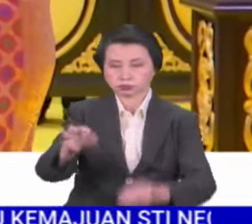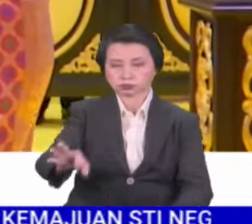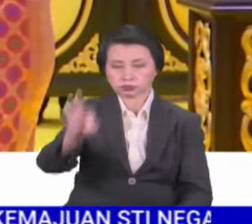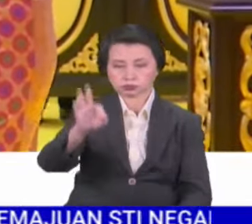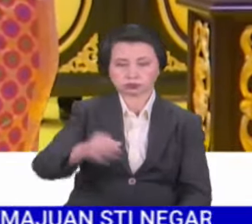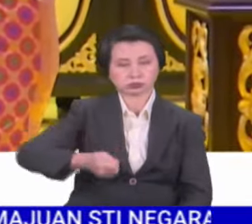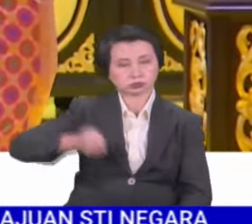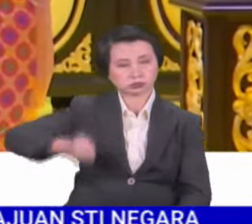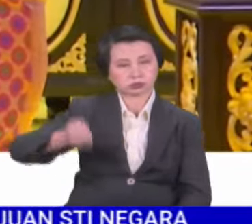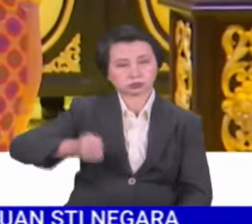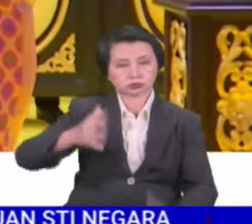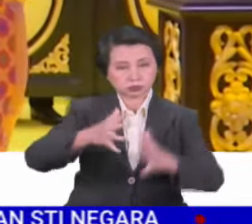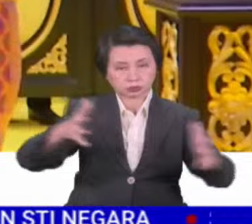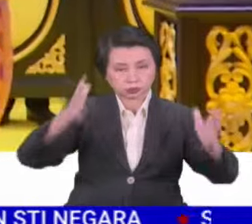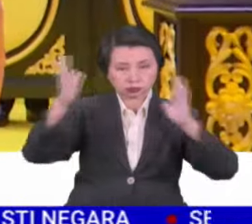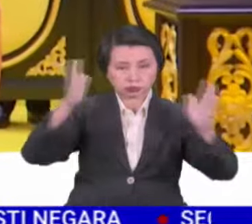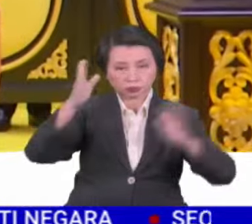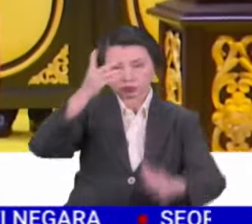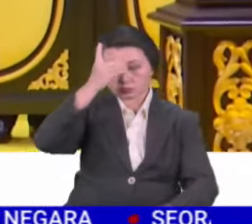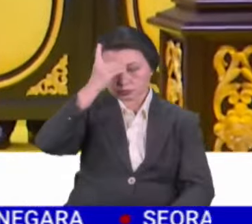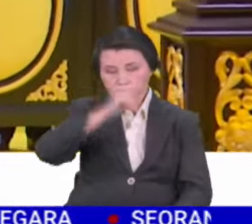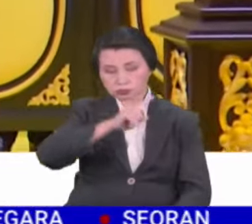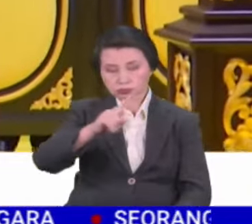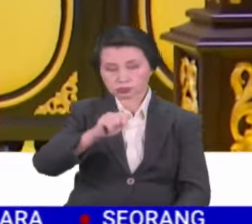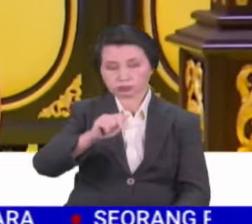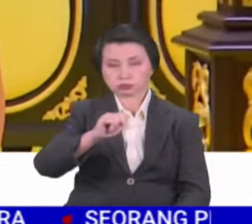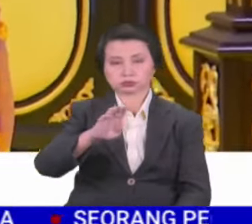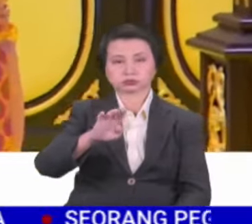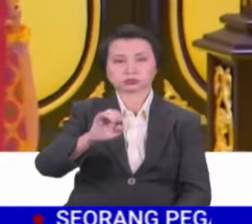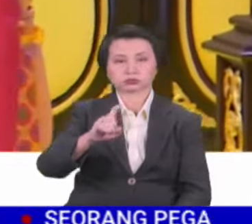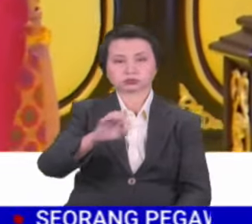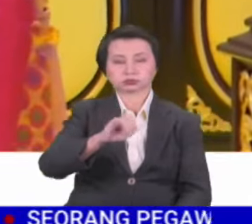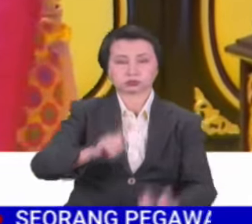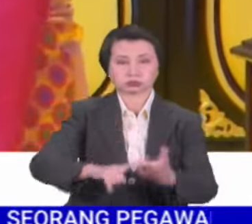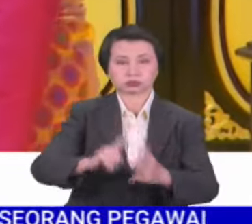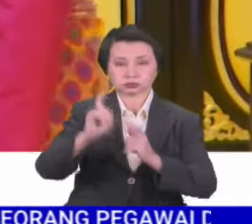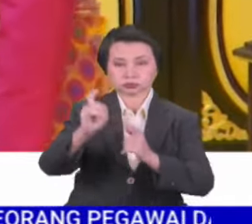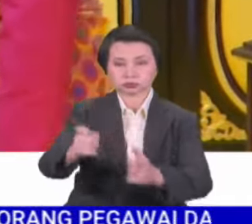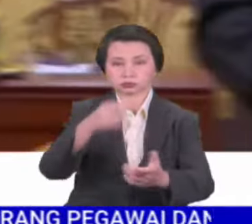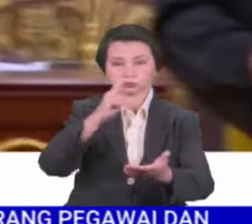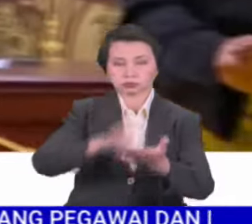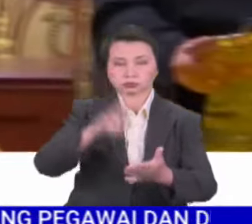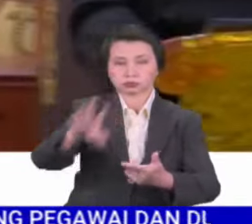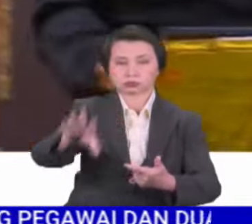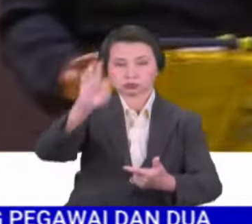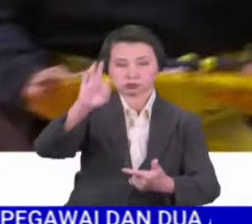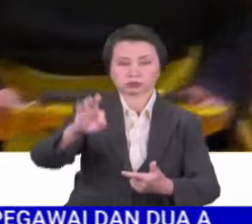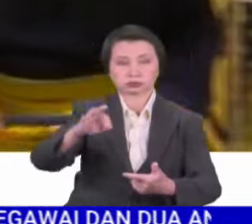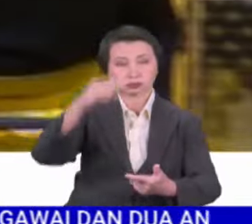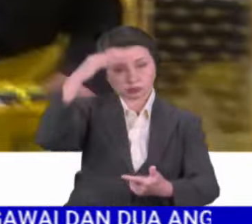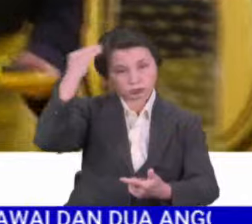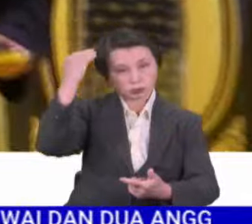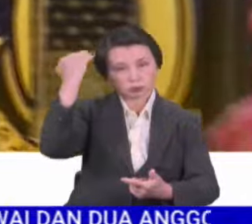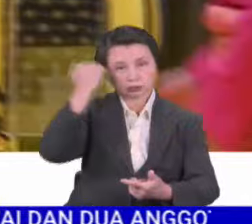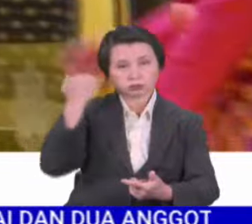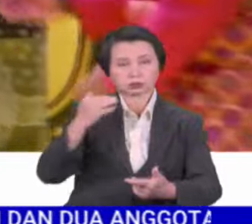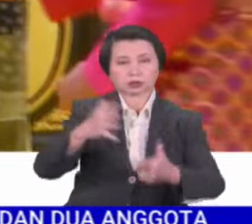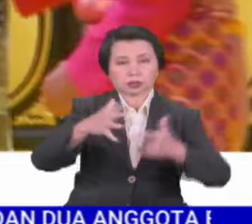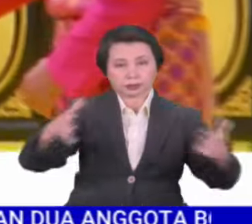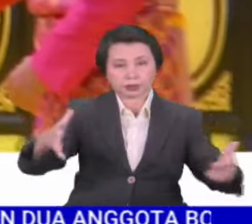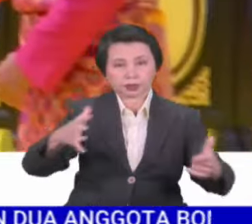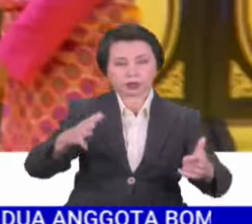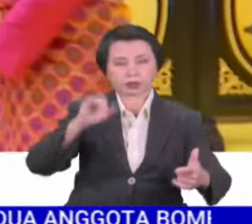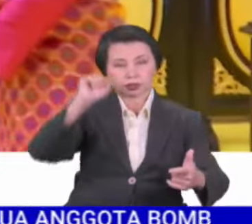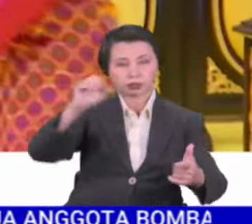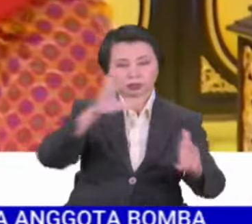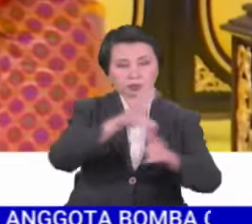bersama dia diikuti penggunaan surat cara pelantikan Hakim besar makam tinggi di